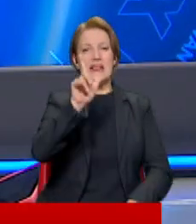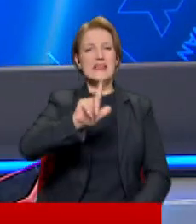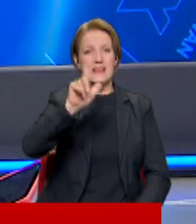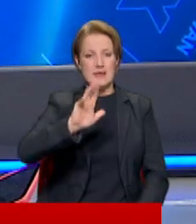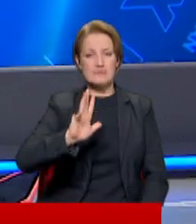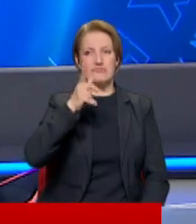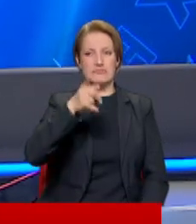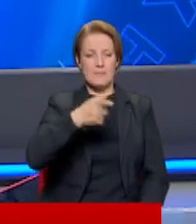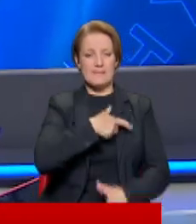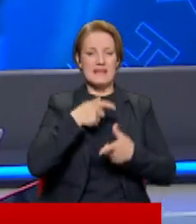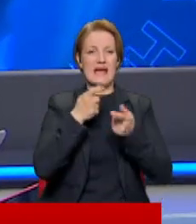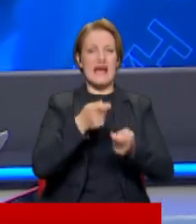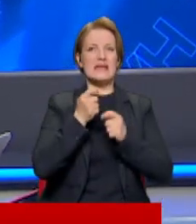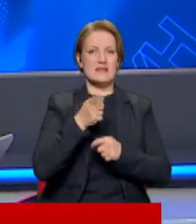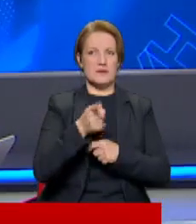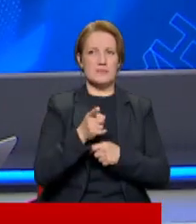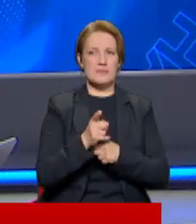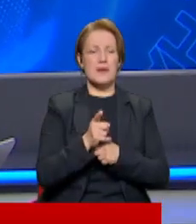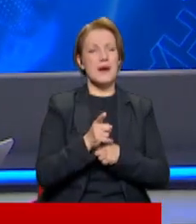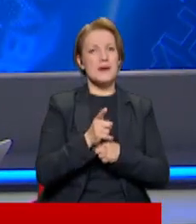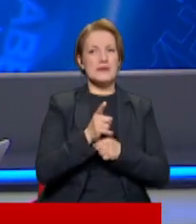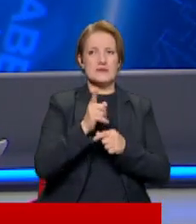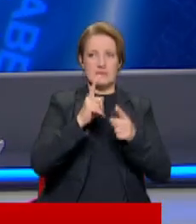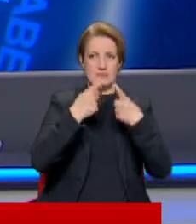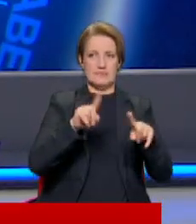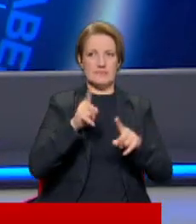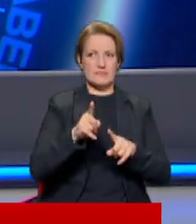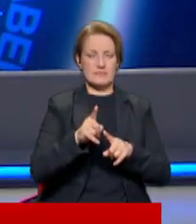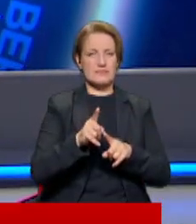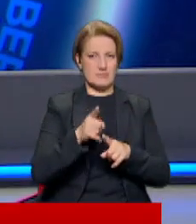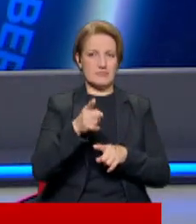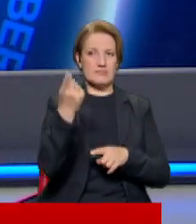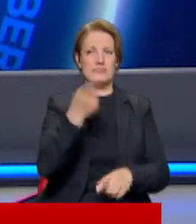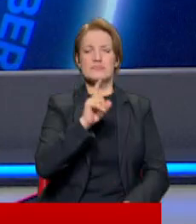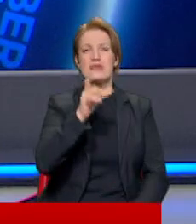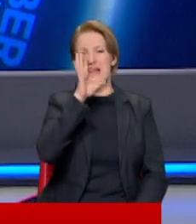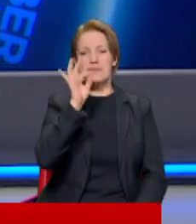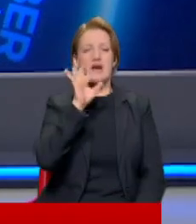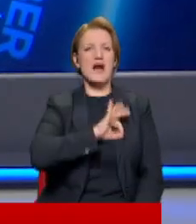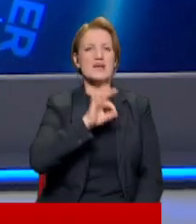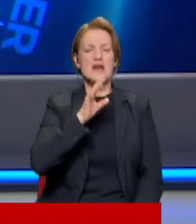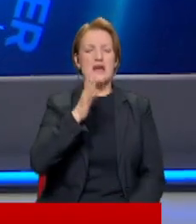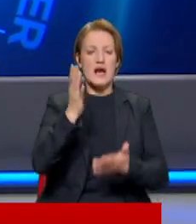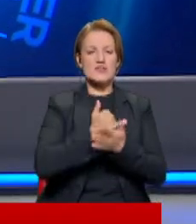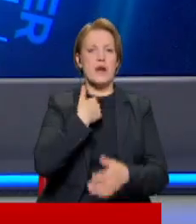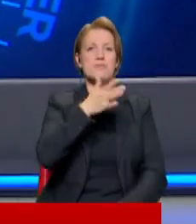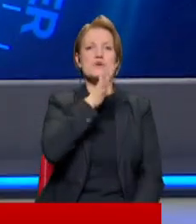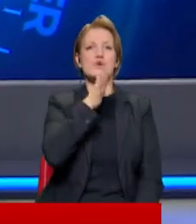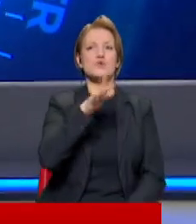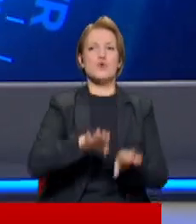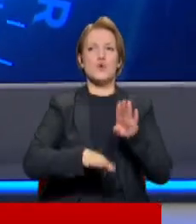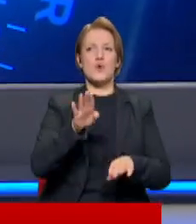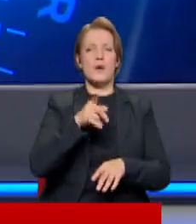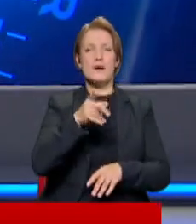geçerken Milli Eğitim Bakanlığı Abit ölçtüğünüz zaman korelasyon %98 kimin kazanamayacağını biliyoruz aşağı yukarı bir de